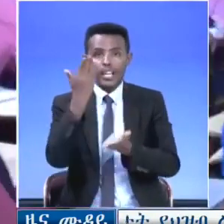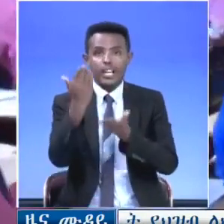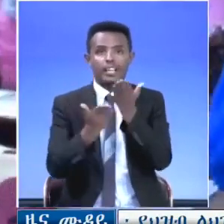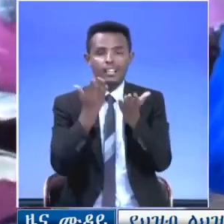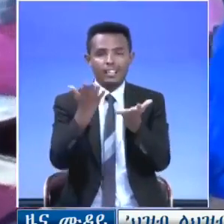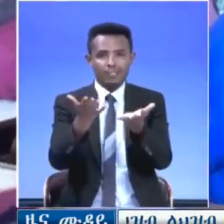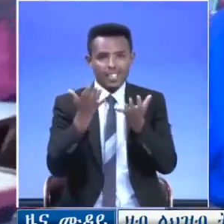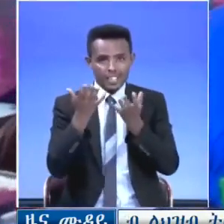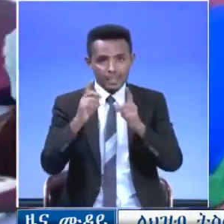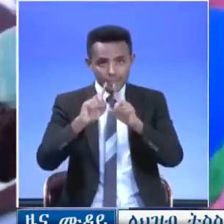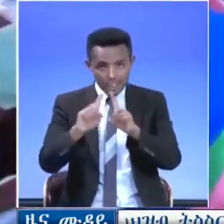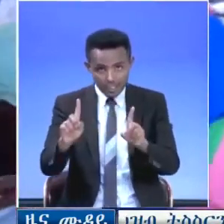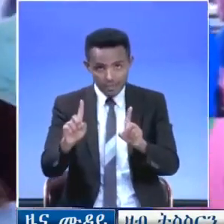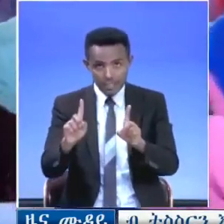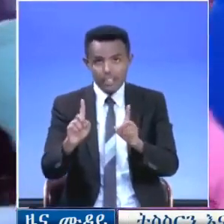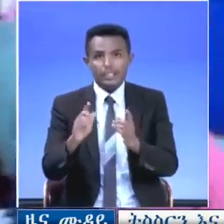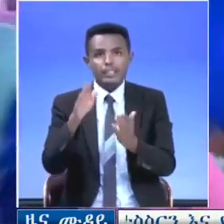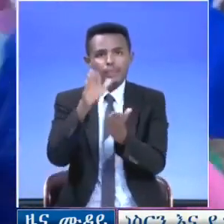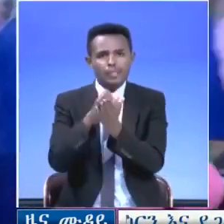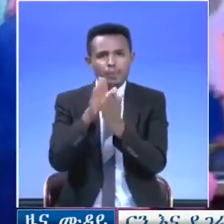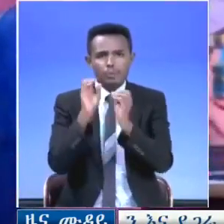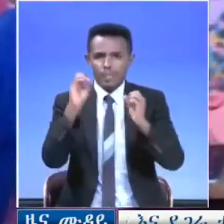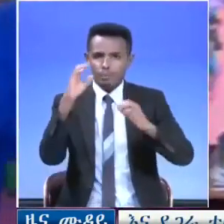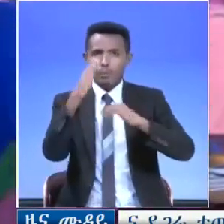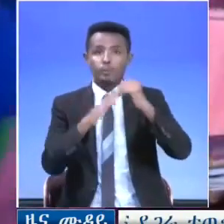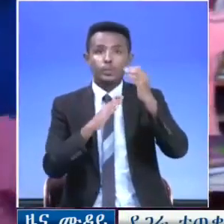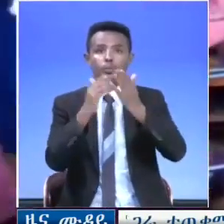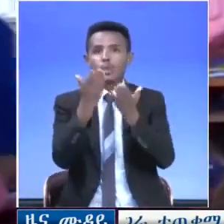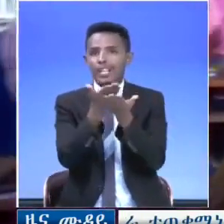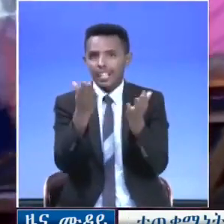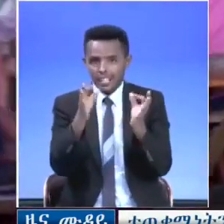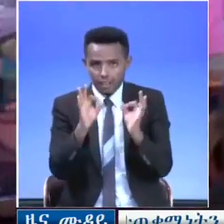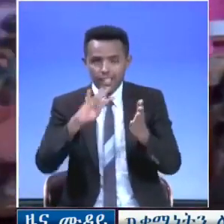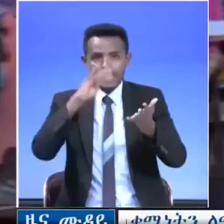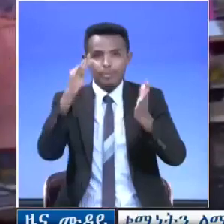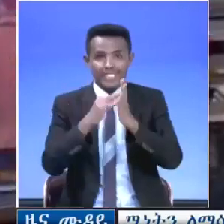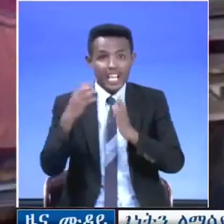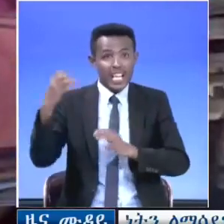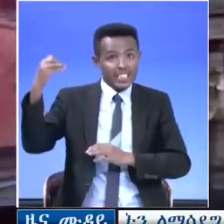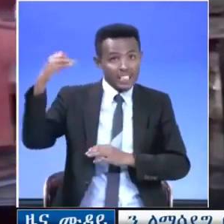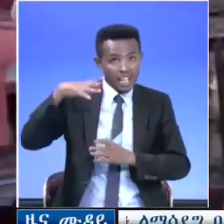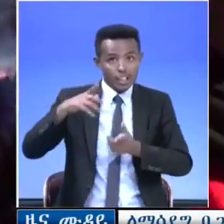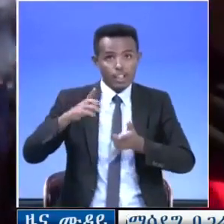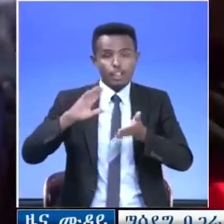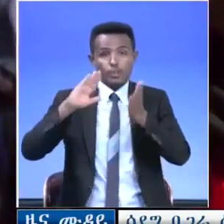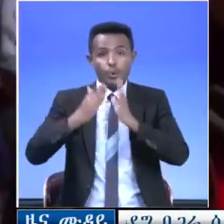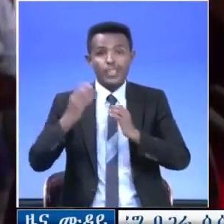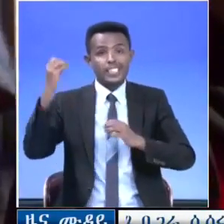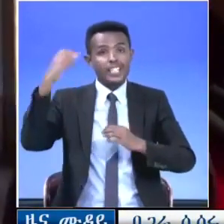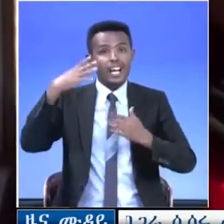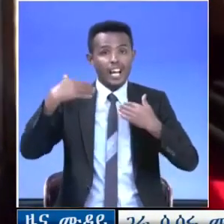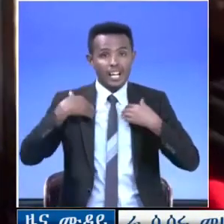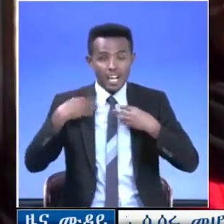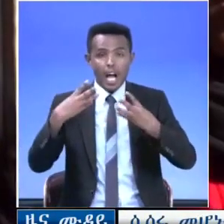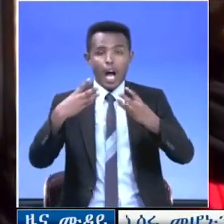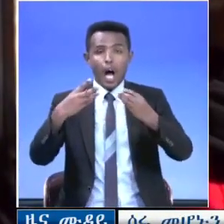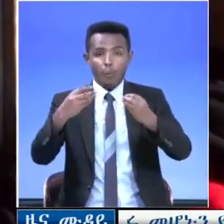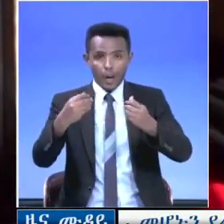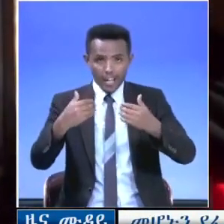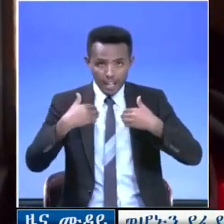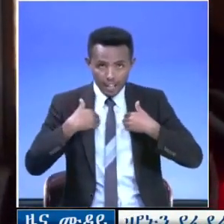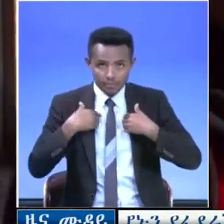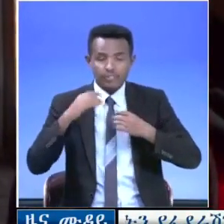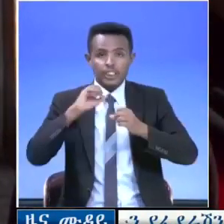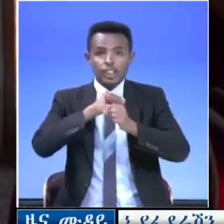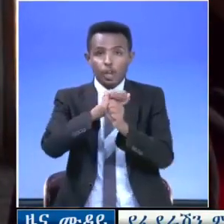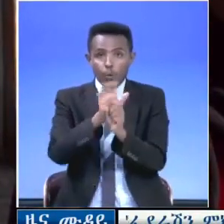ነገር ግን ማለት ትምህርት ቤቱ ምንም አይምቹ ነገር የለውም። ለምሳሌ ፀሐይ ሲሆን ፀሐይ አለ፣ አቧራ አለ።